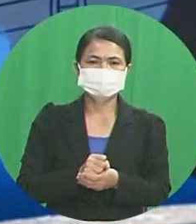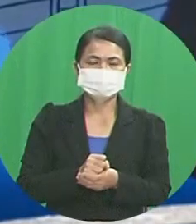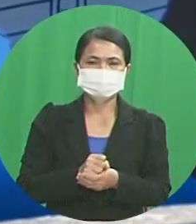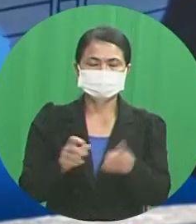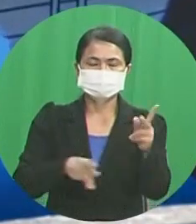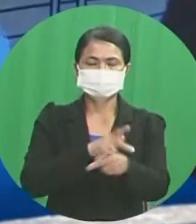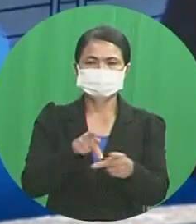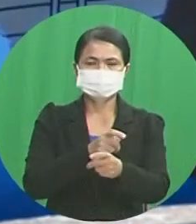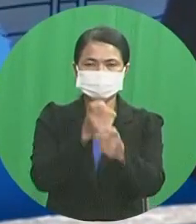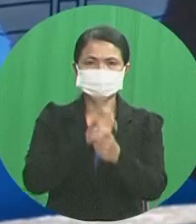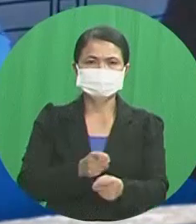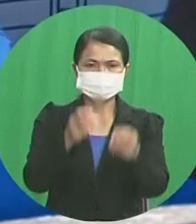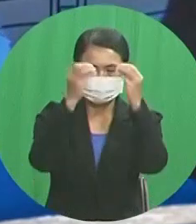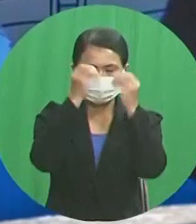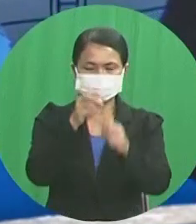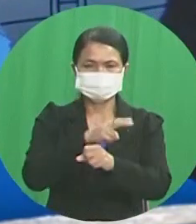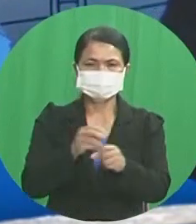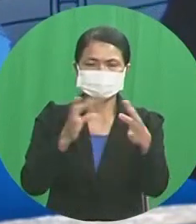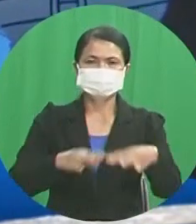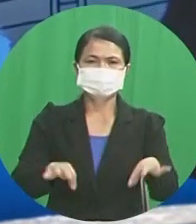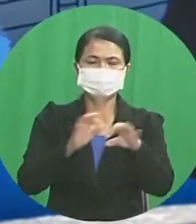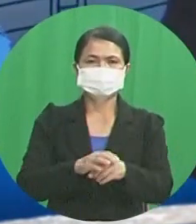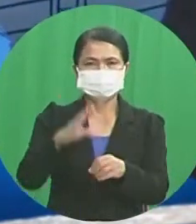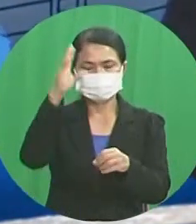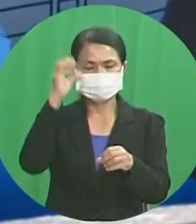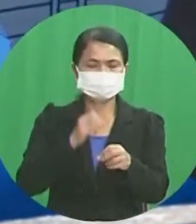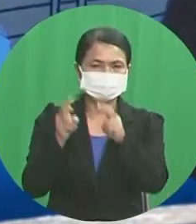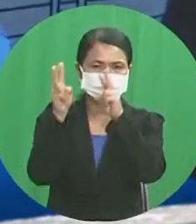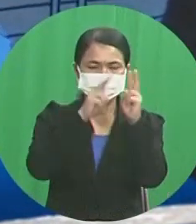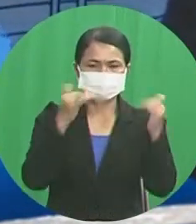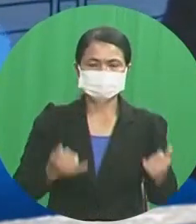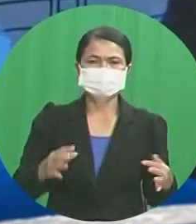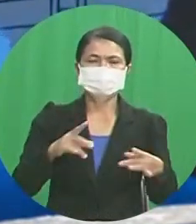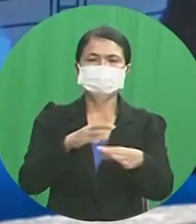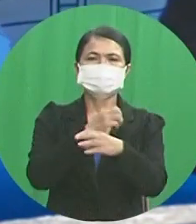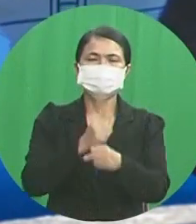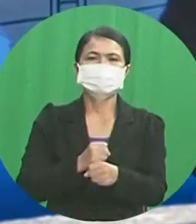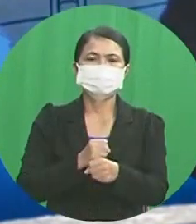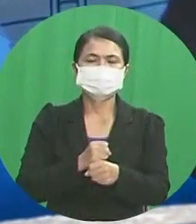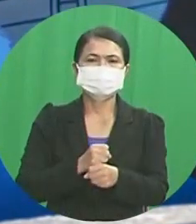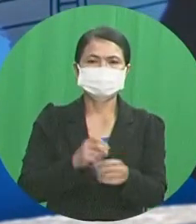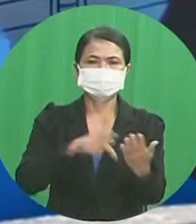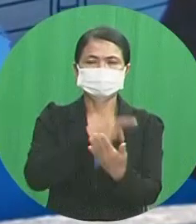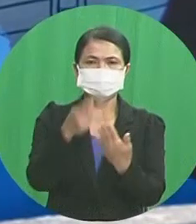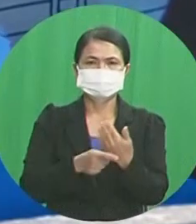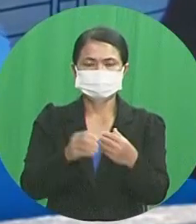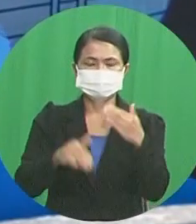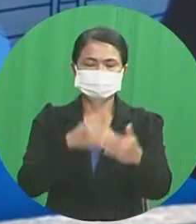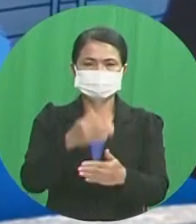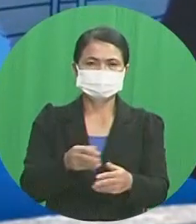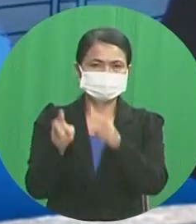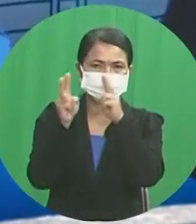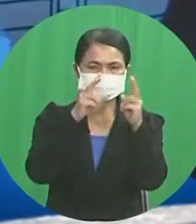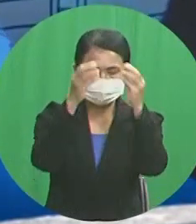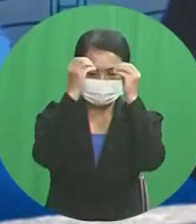ទូរទស្សនិកជនជាទីគោរពព័ត៌មានជាតិសំខាន់ៗដែលលោកអ្នកនាងទៅបានទស្សនានៅពេលនេះចាប់តែប៉ុណ្ណេះកម្មវិធីបន្តលោកអ្នកបានទ